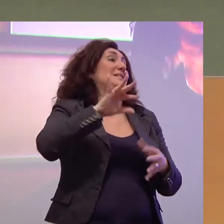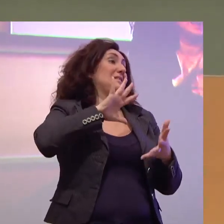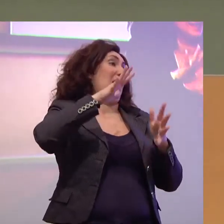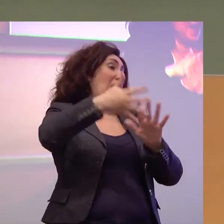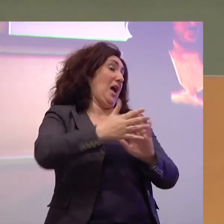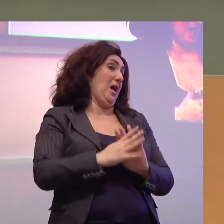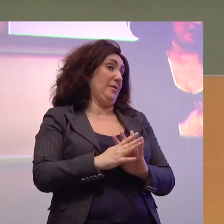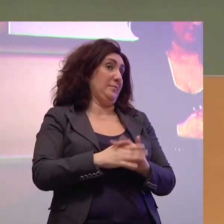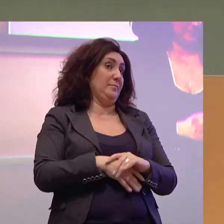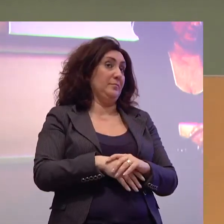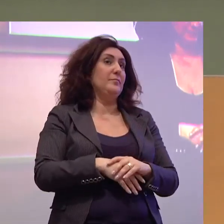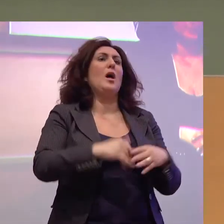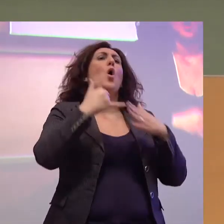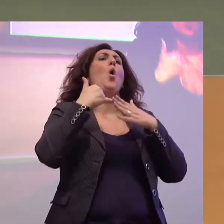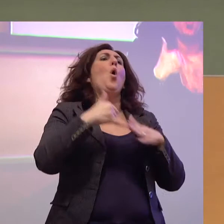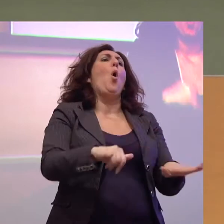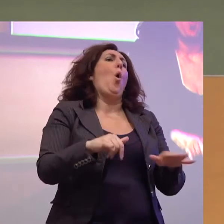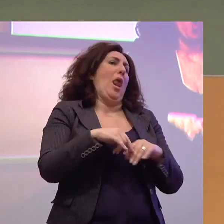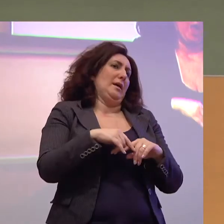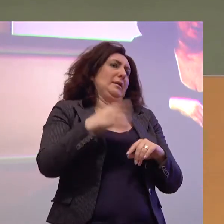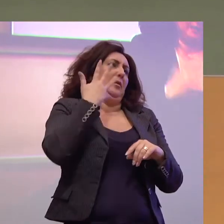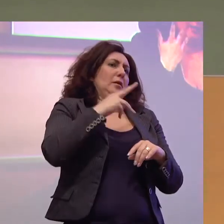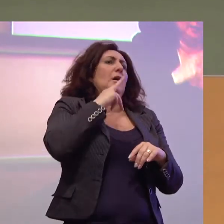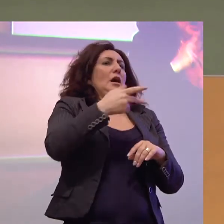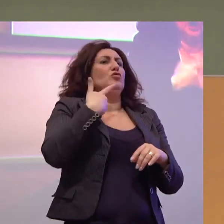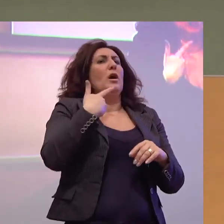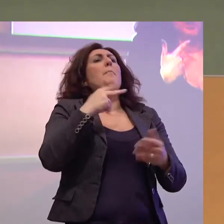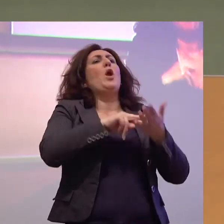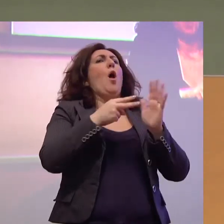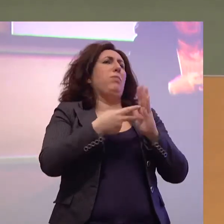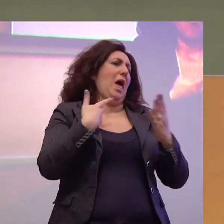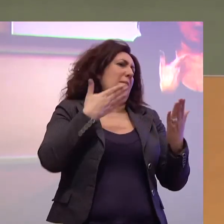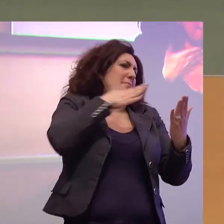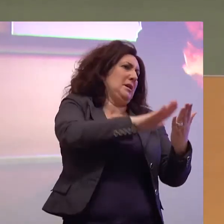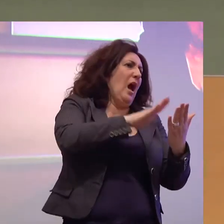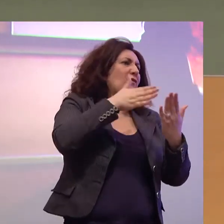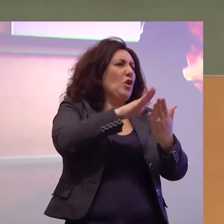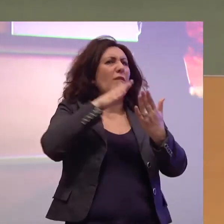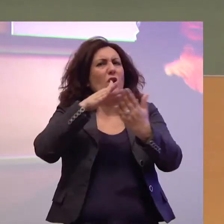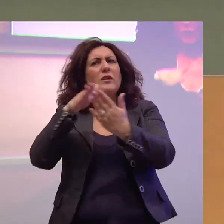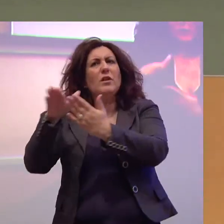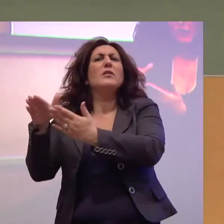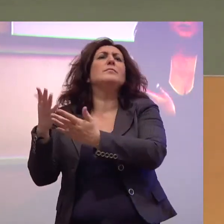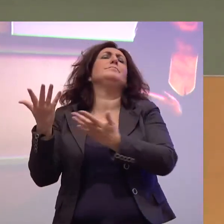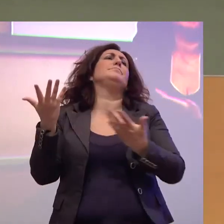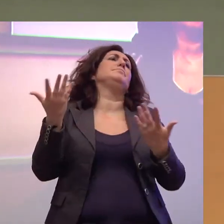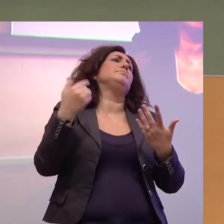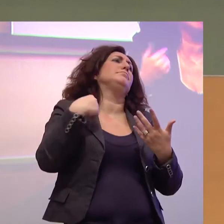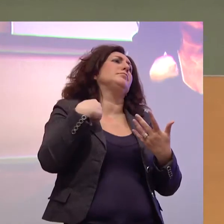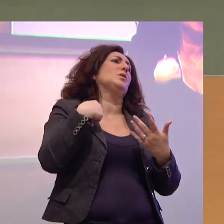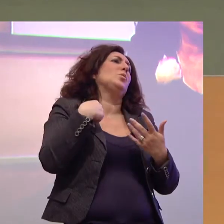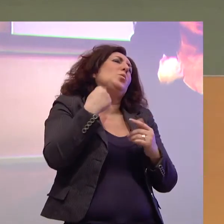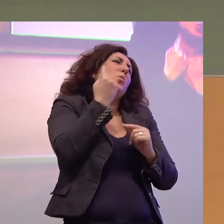mia piccola considerazione. Sono stati affrontati tanti problemi. Io penso che oggi, è una mia piccolissima